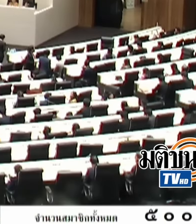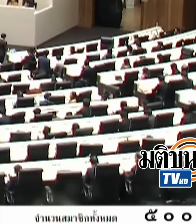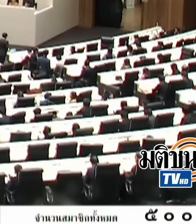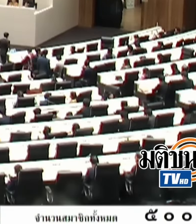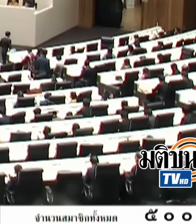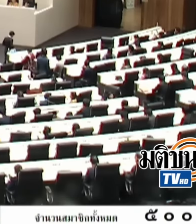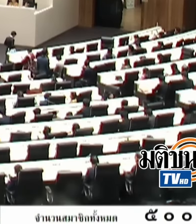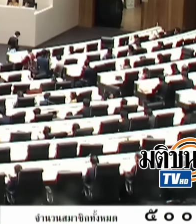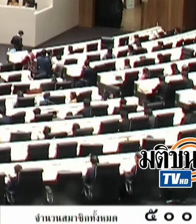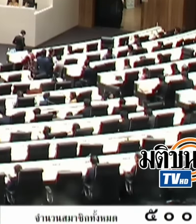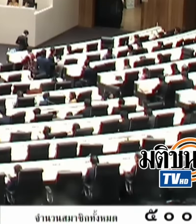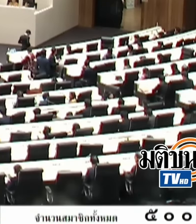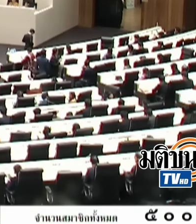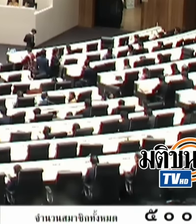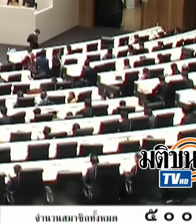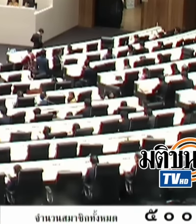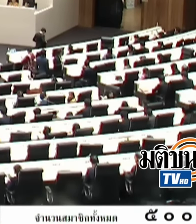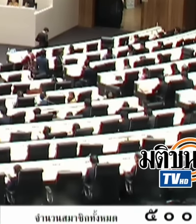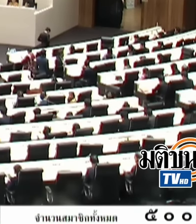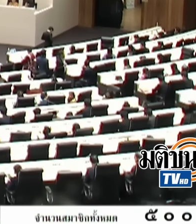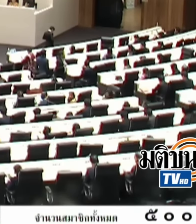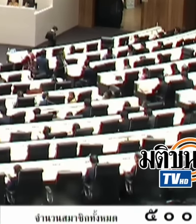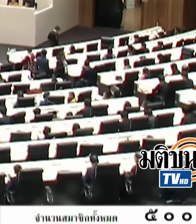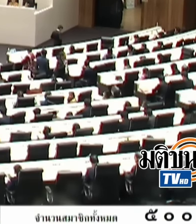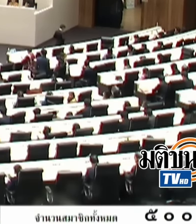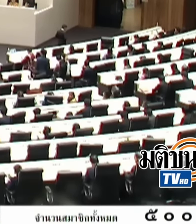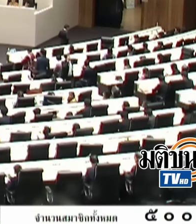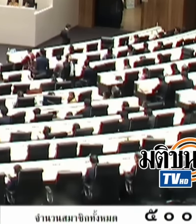ขอปิดการลงคะแนนครับ